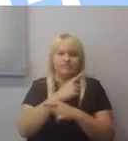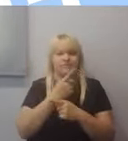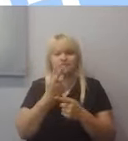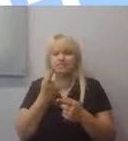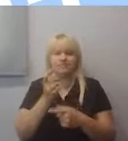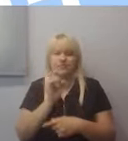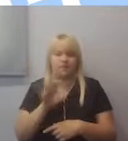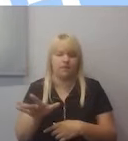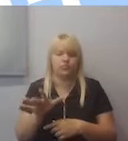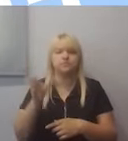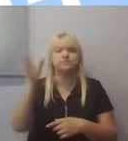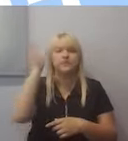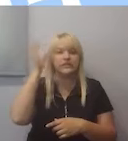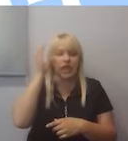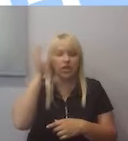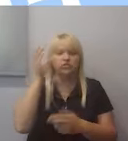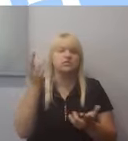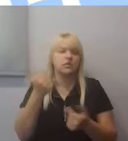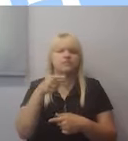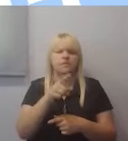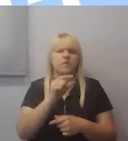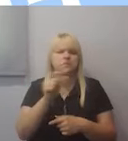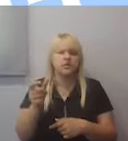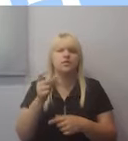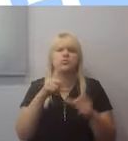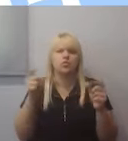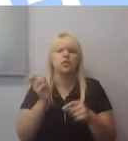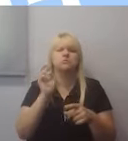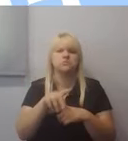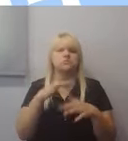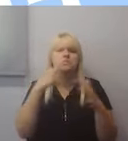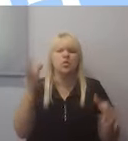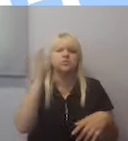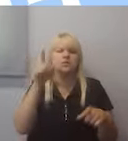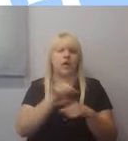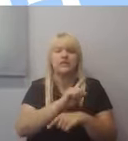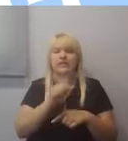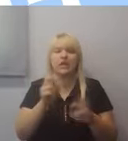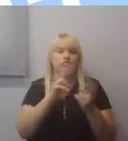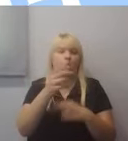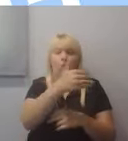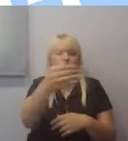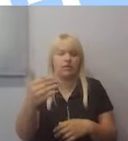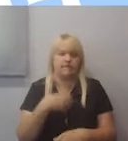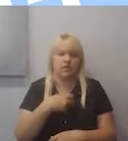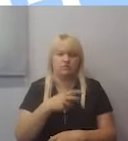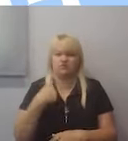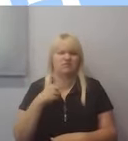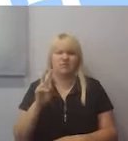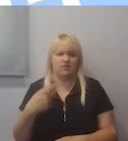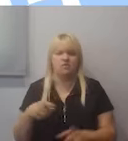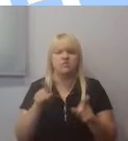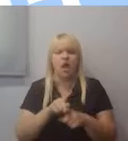zināšanas jā tajā brīdī kad skolā ejam tad daudz zināšanas ir tikai skolotājam vajadzīgas bet vēlāk saproti ka tu